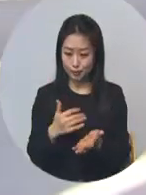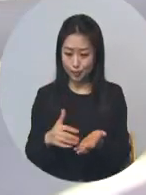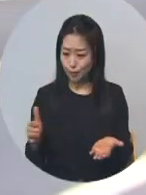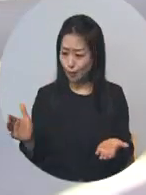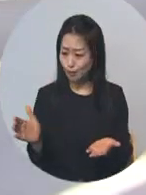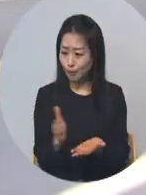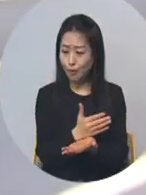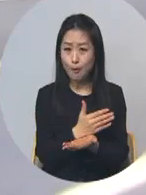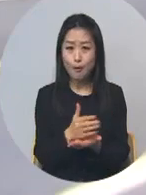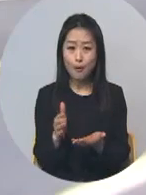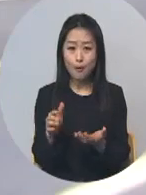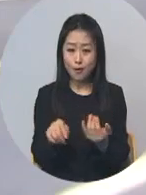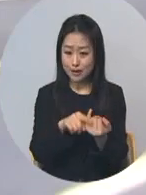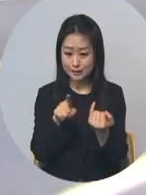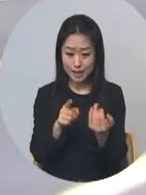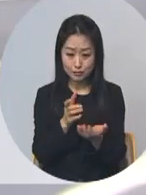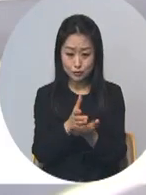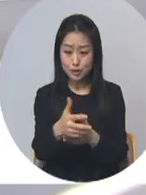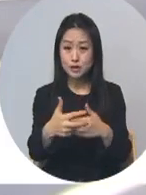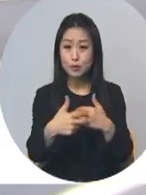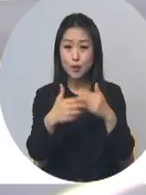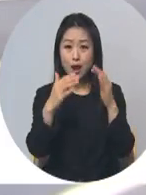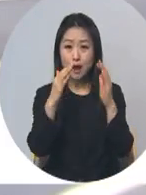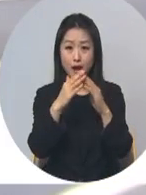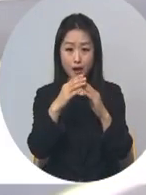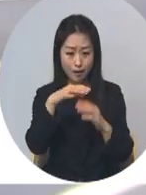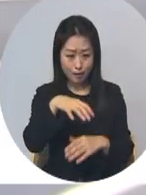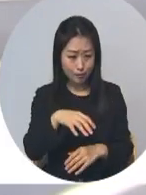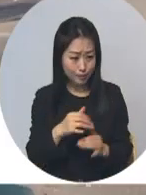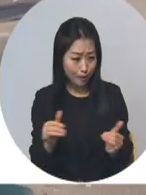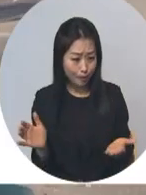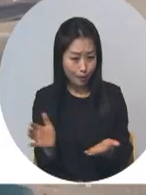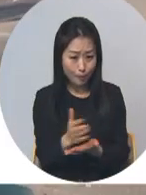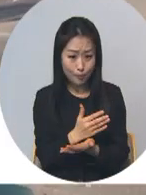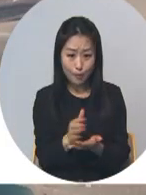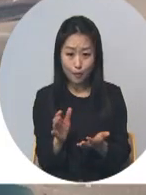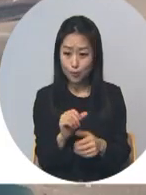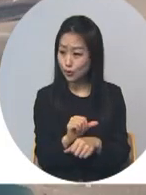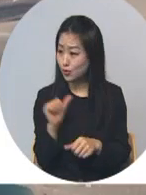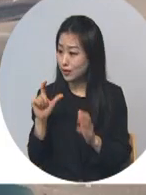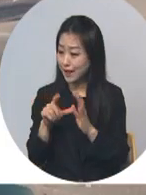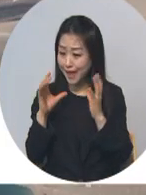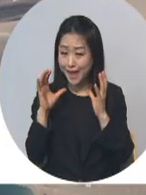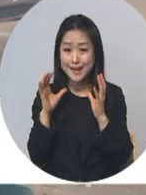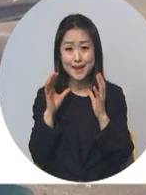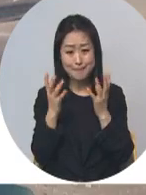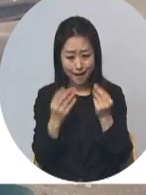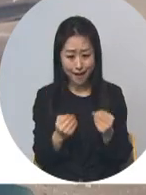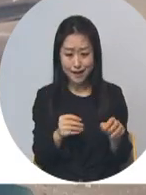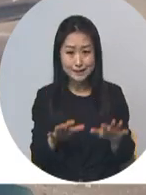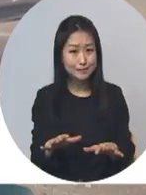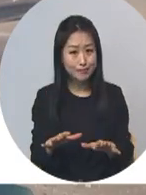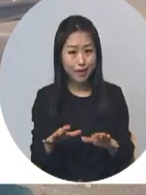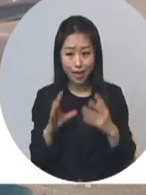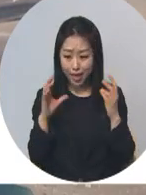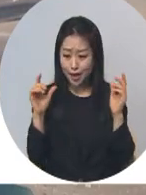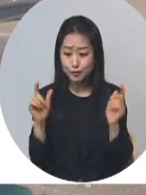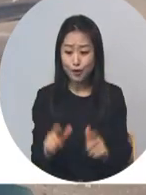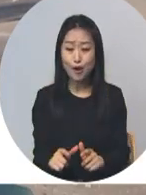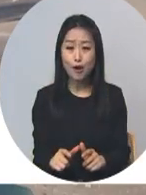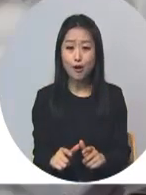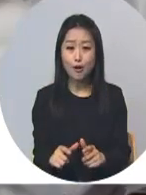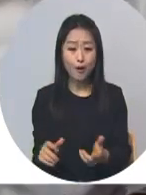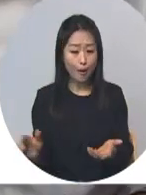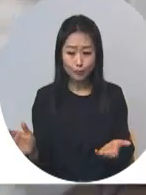신생아실 5년 전만 해도 아이 울음소리로 가득 찼는데 출선 저하의 여파로 신생화 수가 급감했기